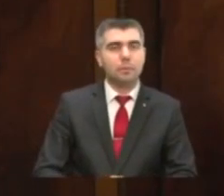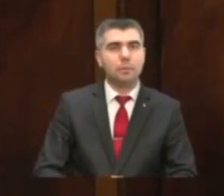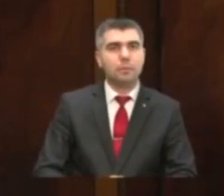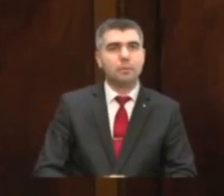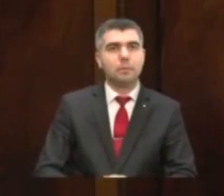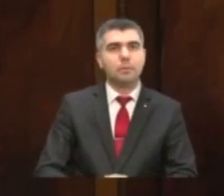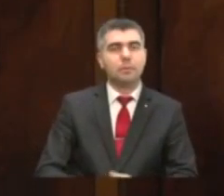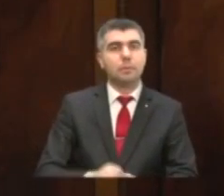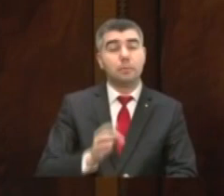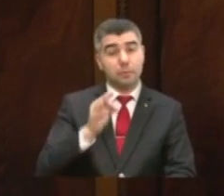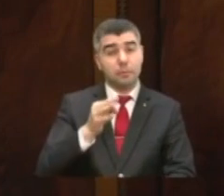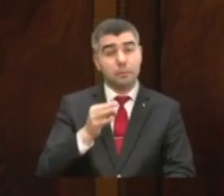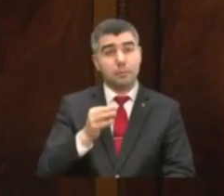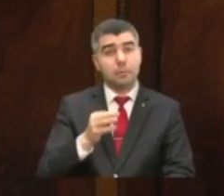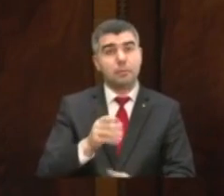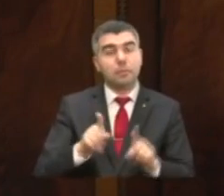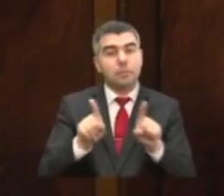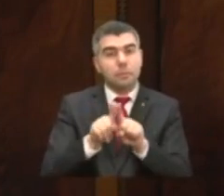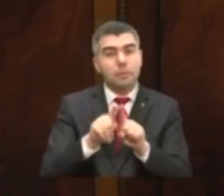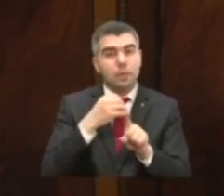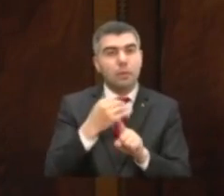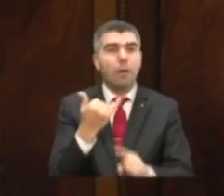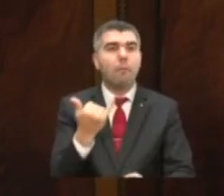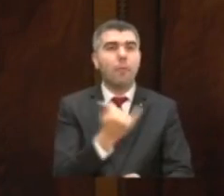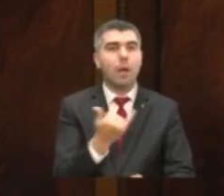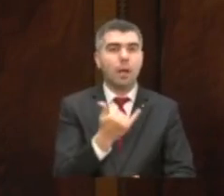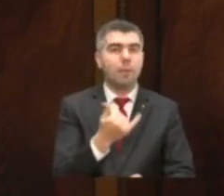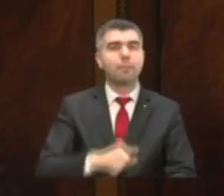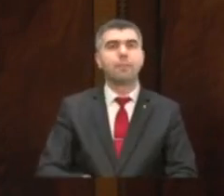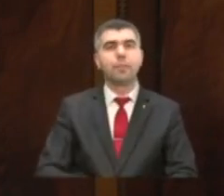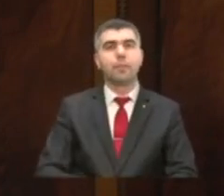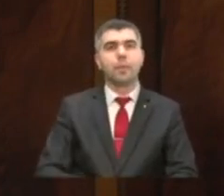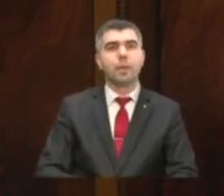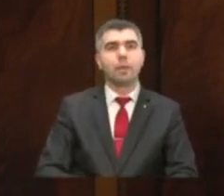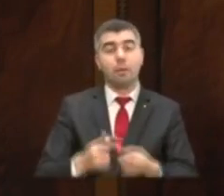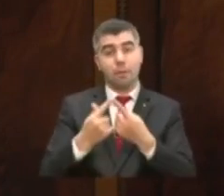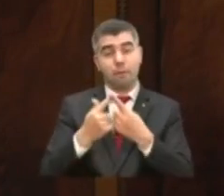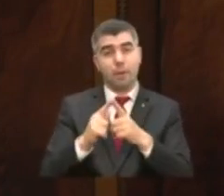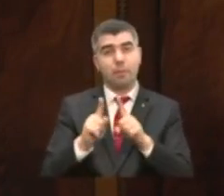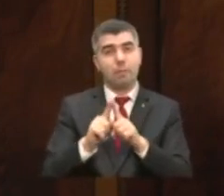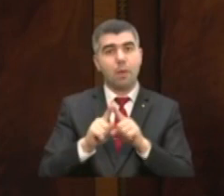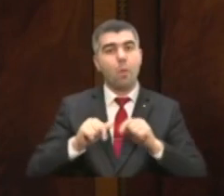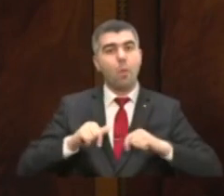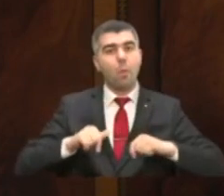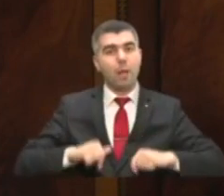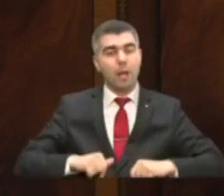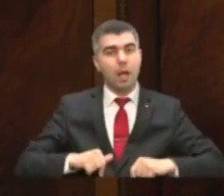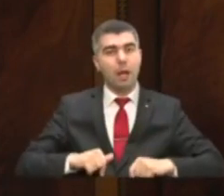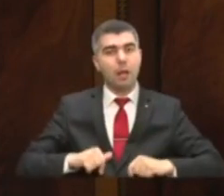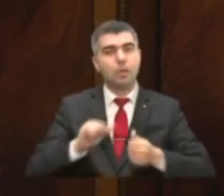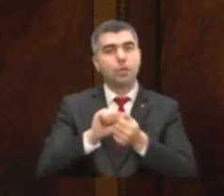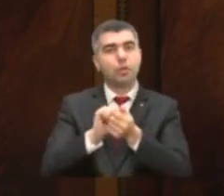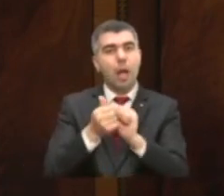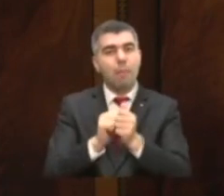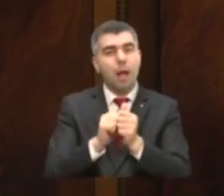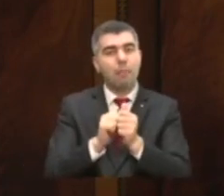لا بد أن أشير هنا إلى واحد المحور اللي هو أساسي، هو أيضا خاص بوزارة الشباب والرياضة، هو